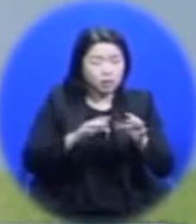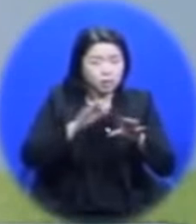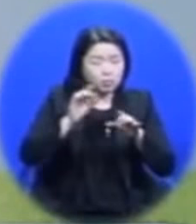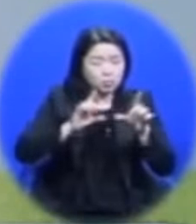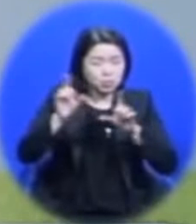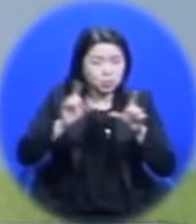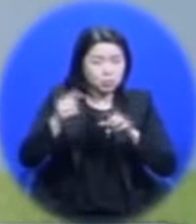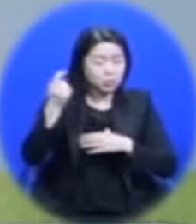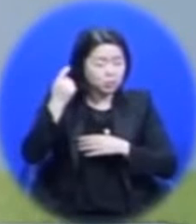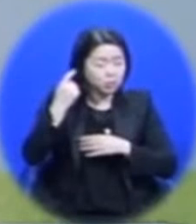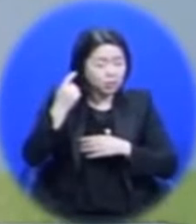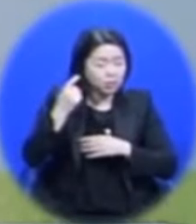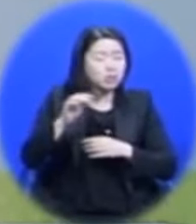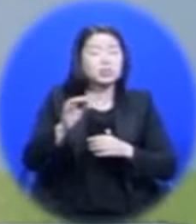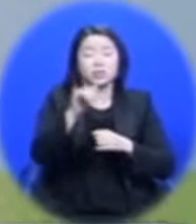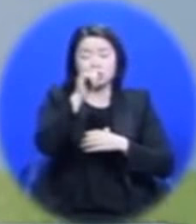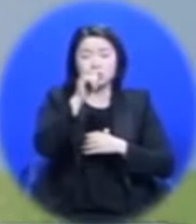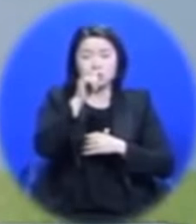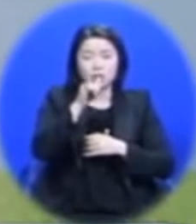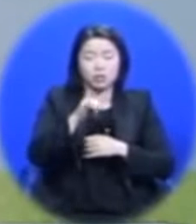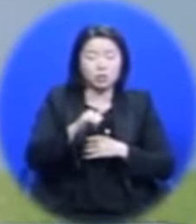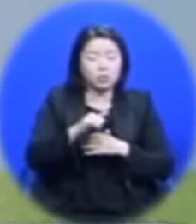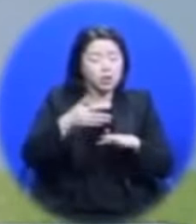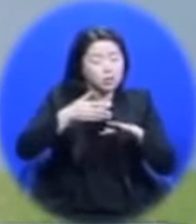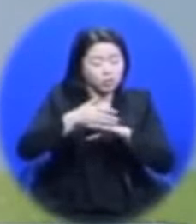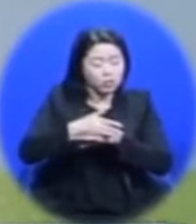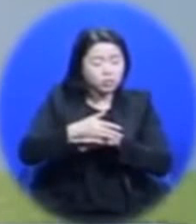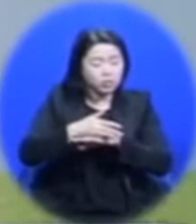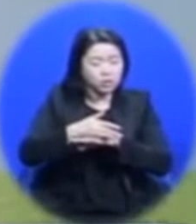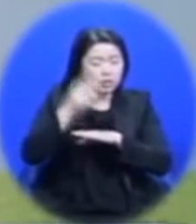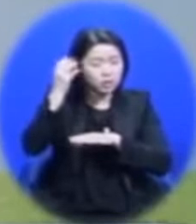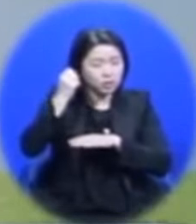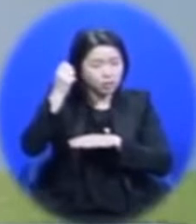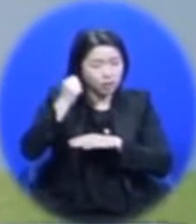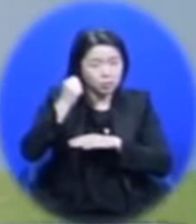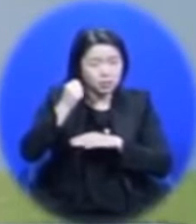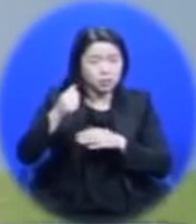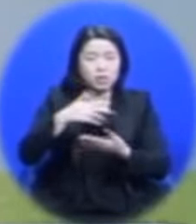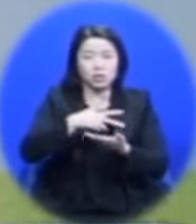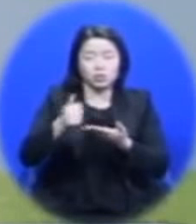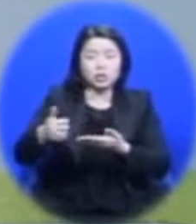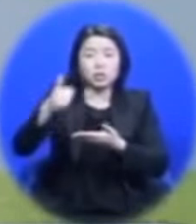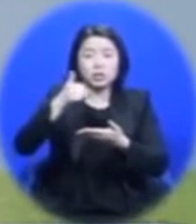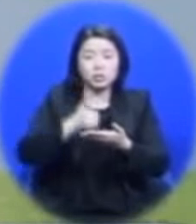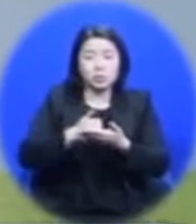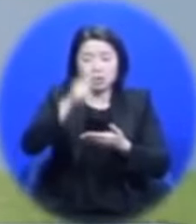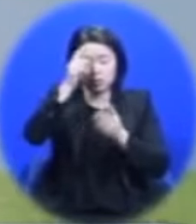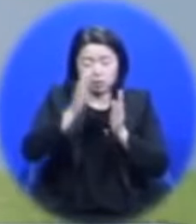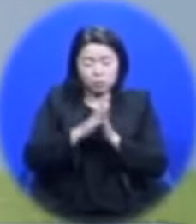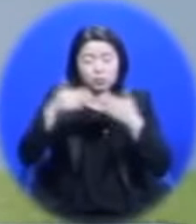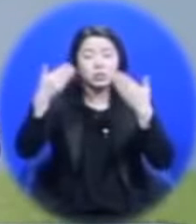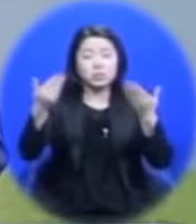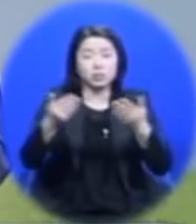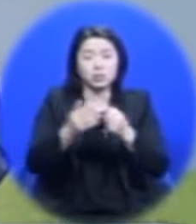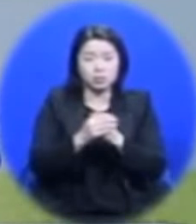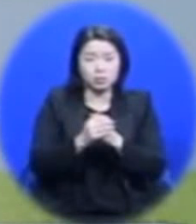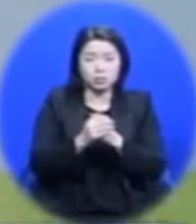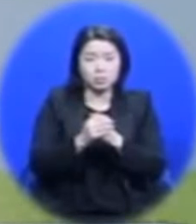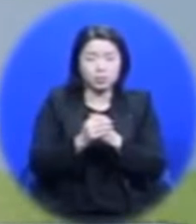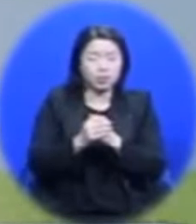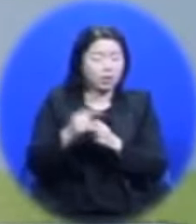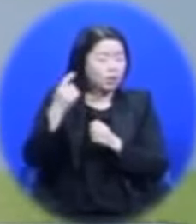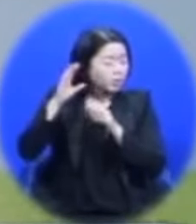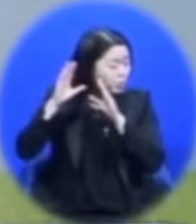자기가 들어봤어요. 그래서 더듬더듬거리면서 정말 주님을 영접하는 기도를 드렸습니다.